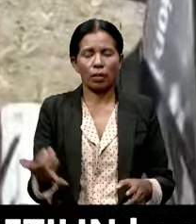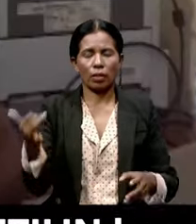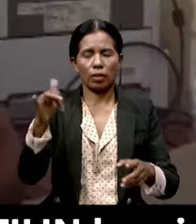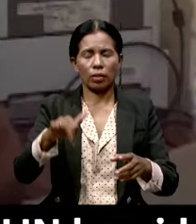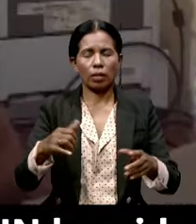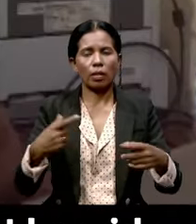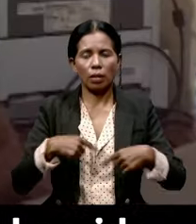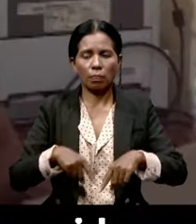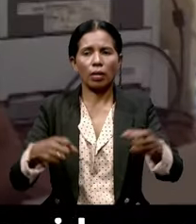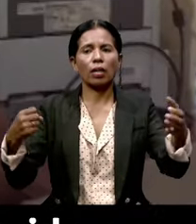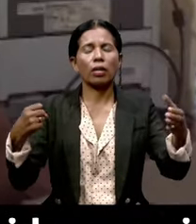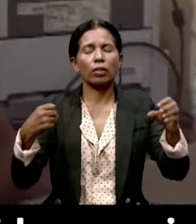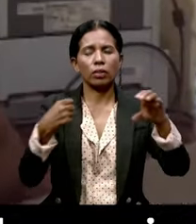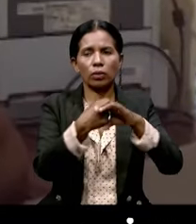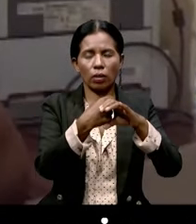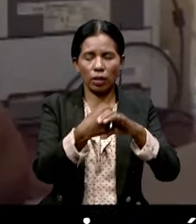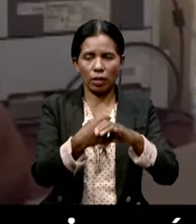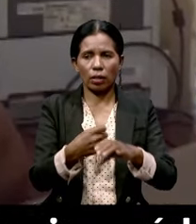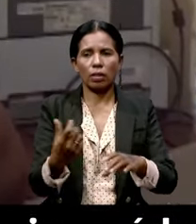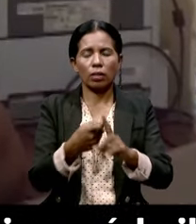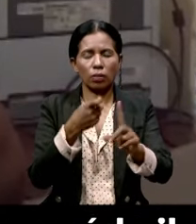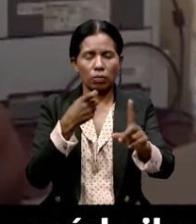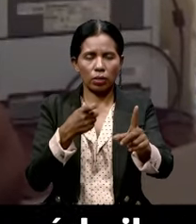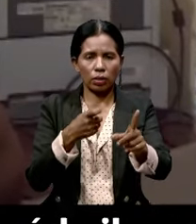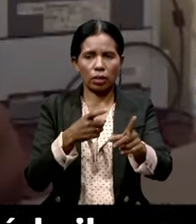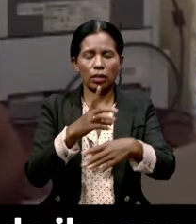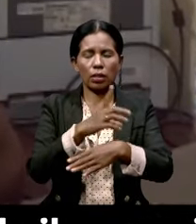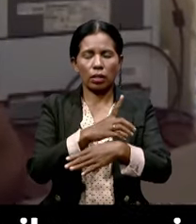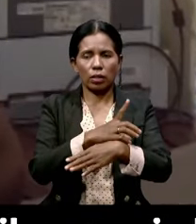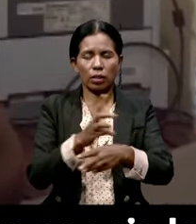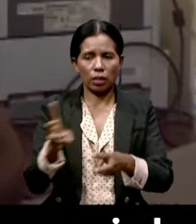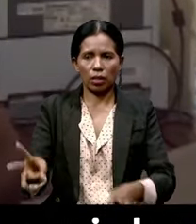basoke rasik sira mayu sidi rasaung